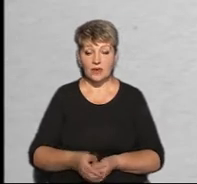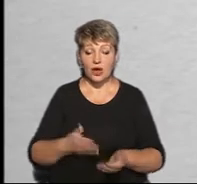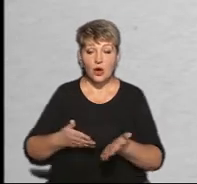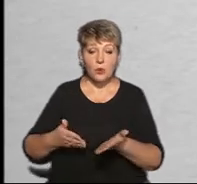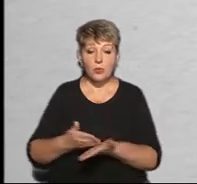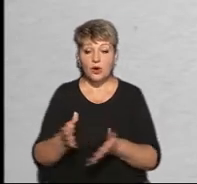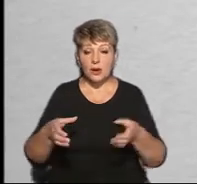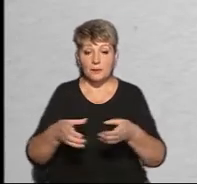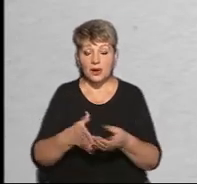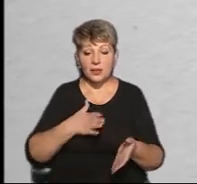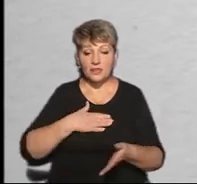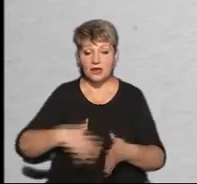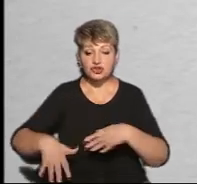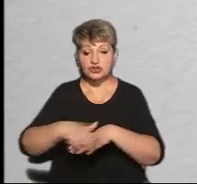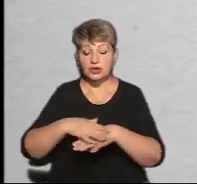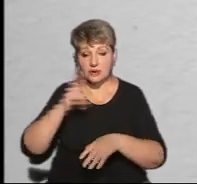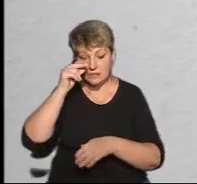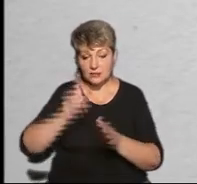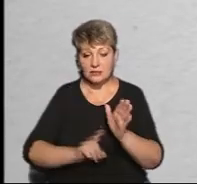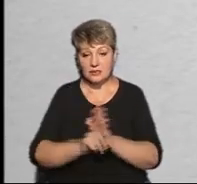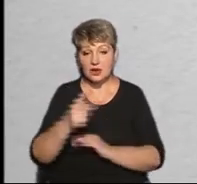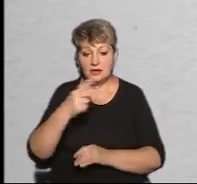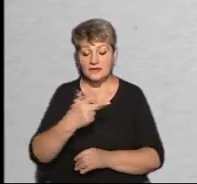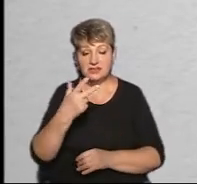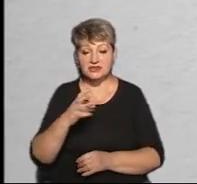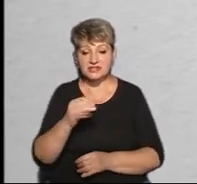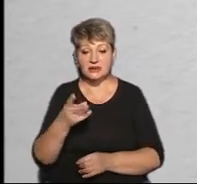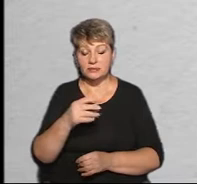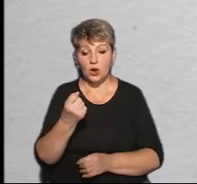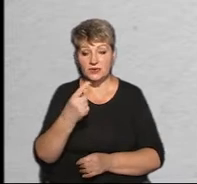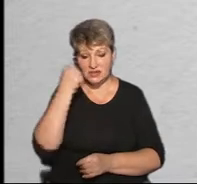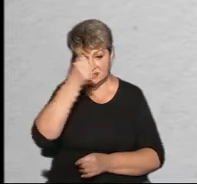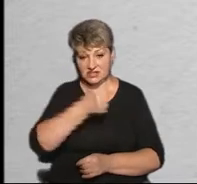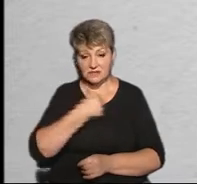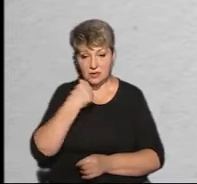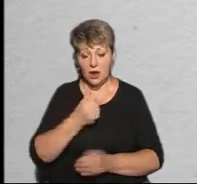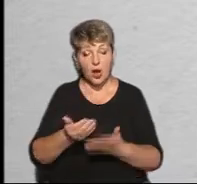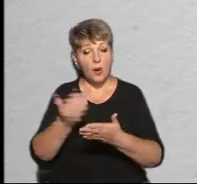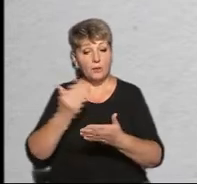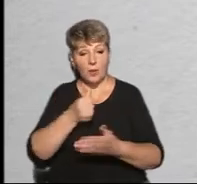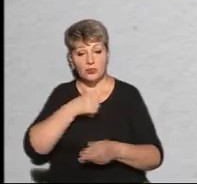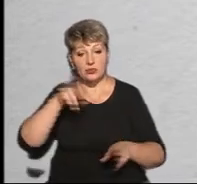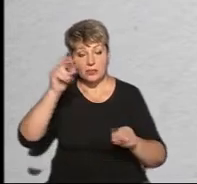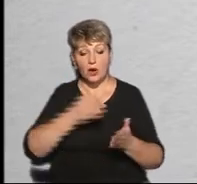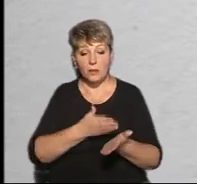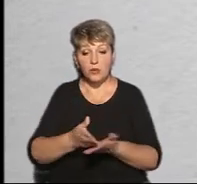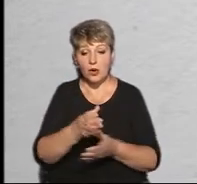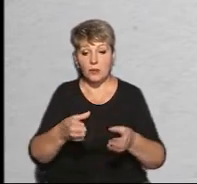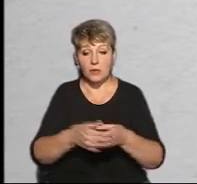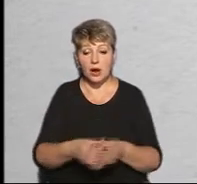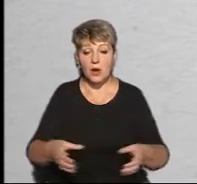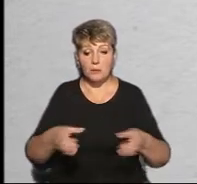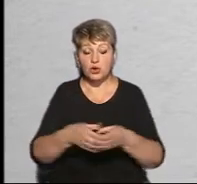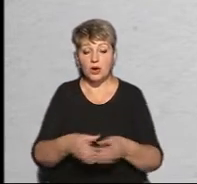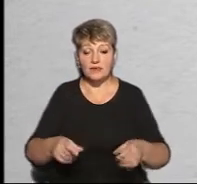Політична партія «Наш край». Дата заснування – 23 серпня 2011 року. Попередні назви – політична партія,